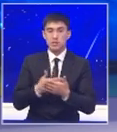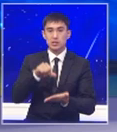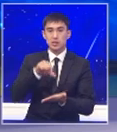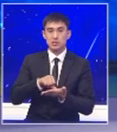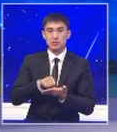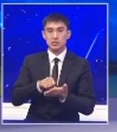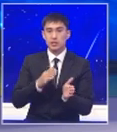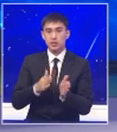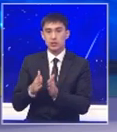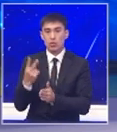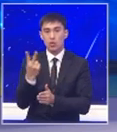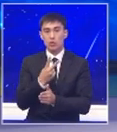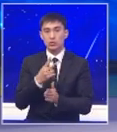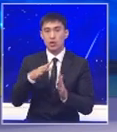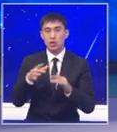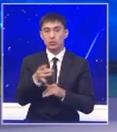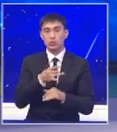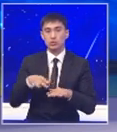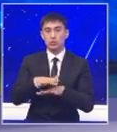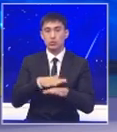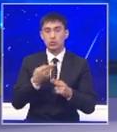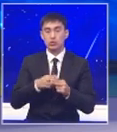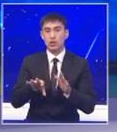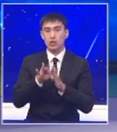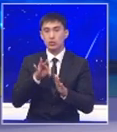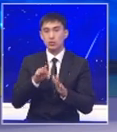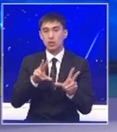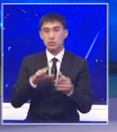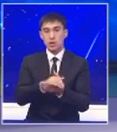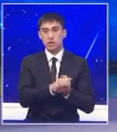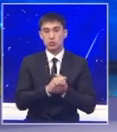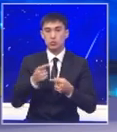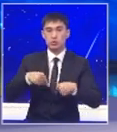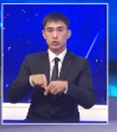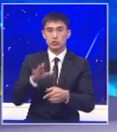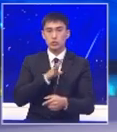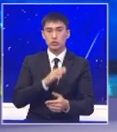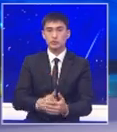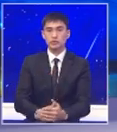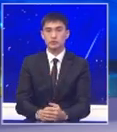белсенді. Қатар жатқан қос аудан жұртшылығы бұл сайлауда да береке бірлік ұйымшылық танытты.